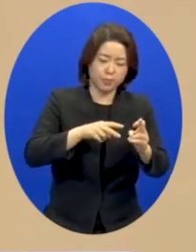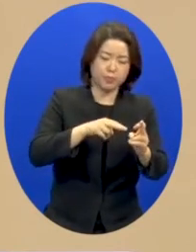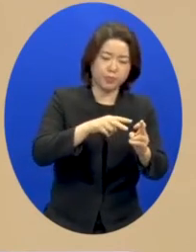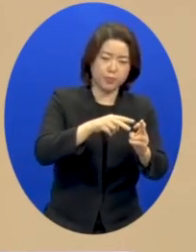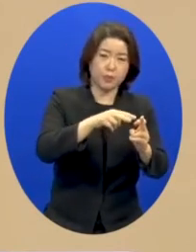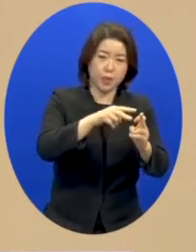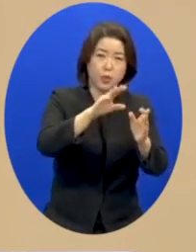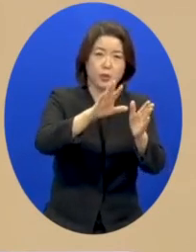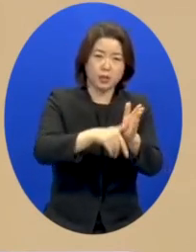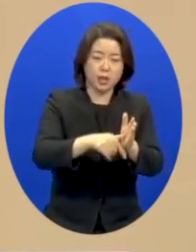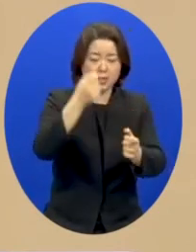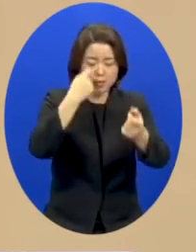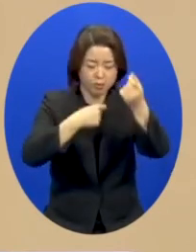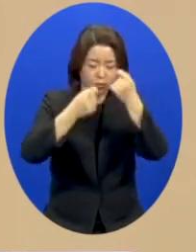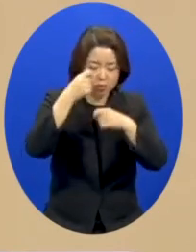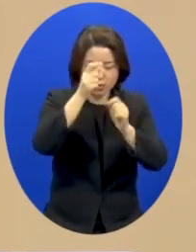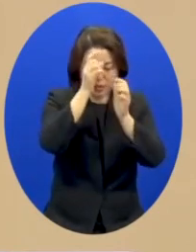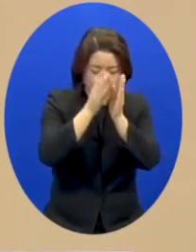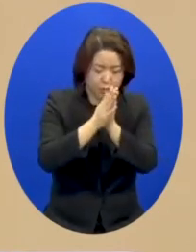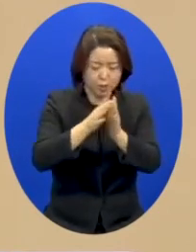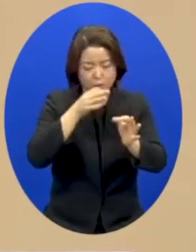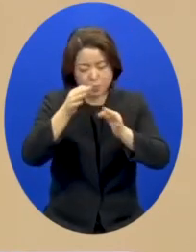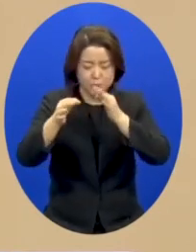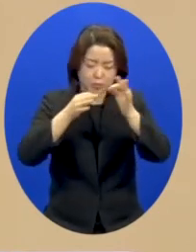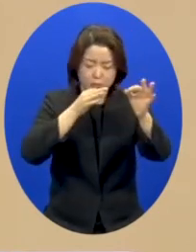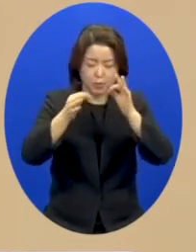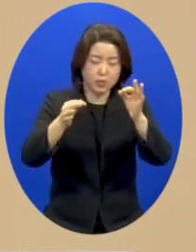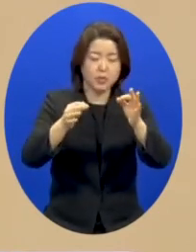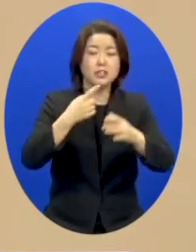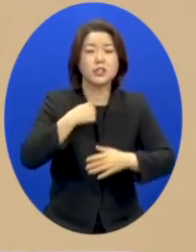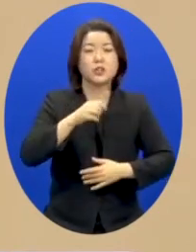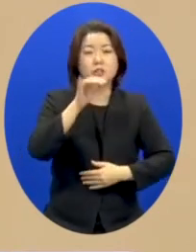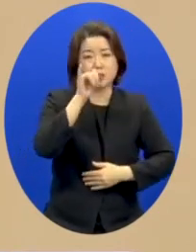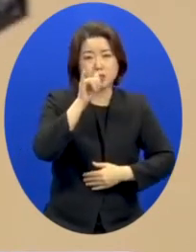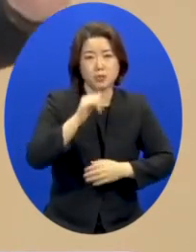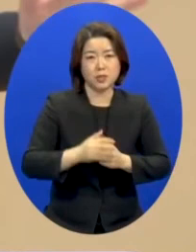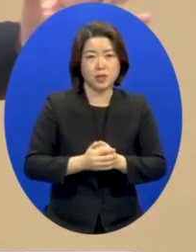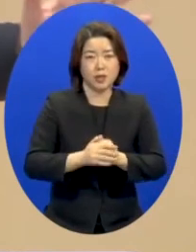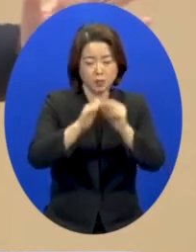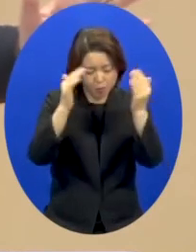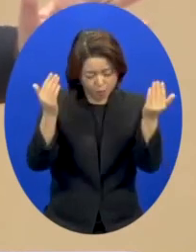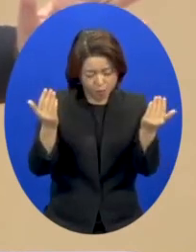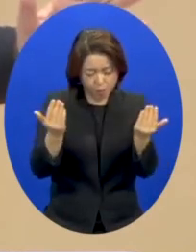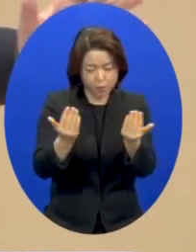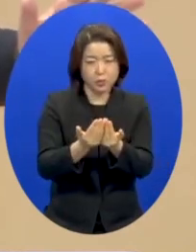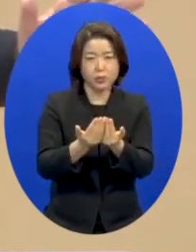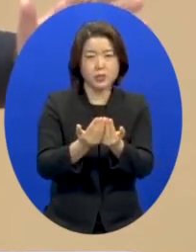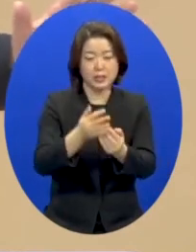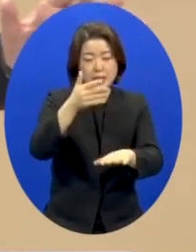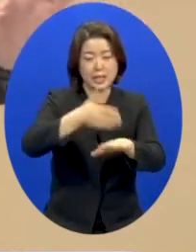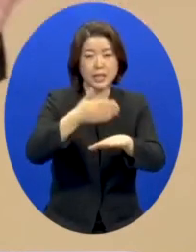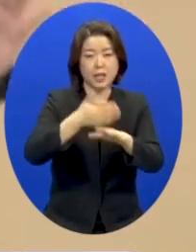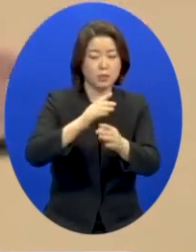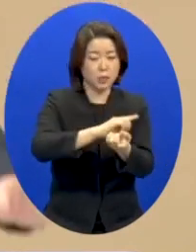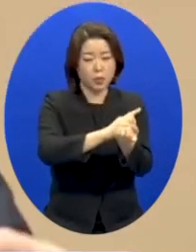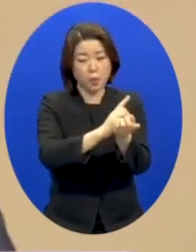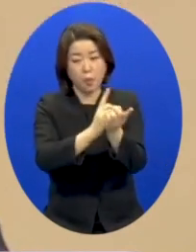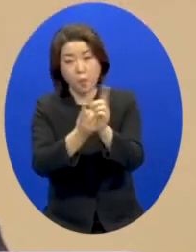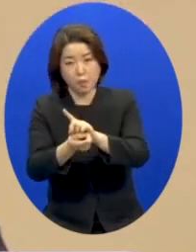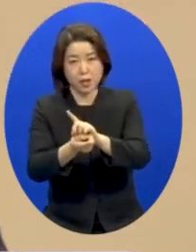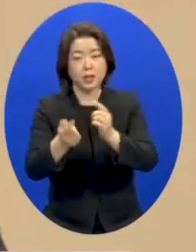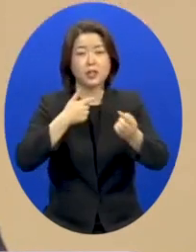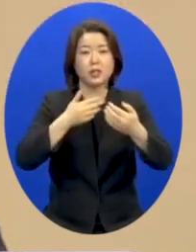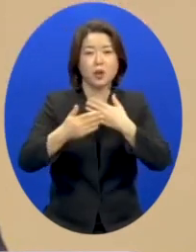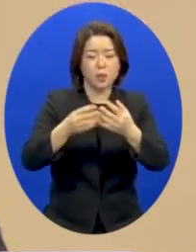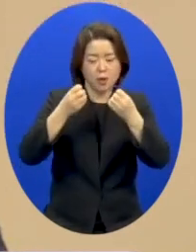눈물로 기도하고 또 부르짖고 그렇게 했었습니다. 모든 것이 감사로 다 바뀌는 경험을 너무나